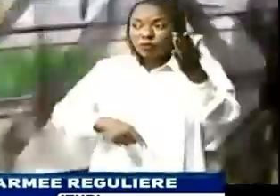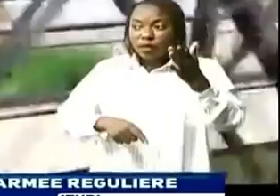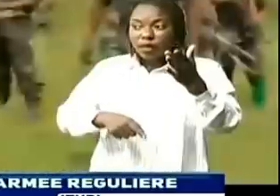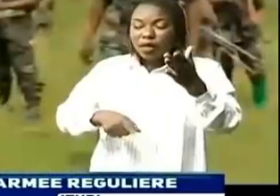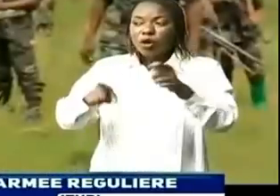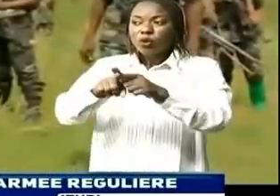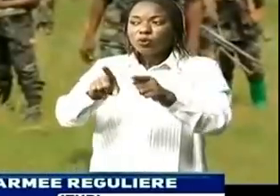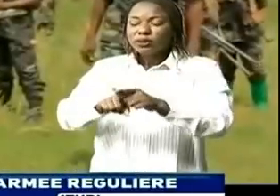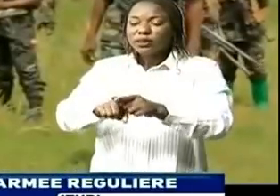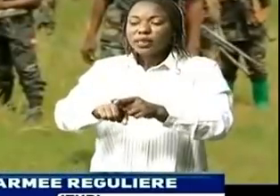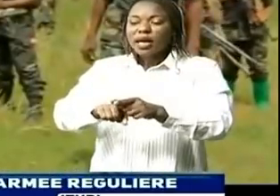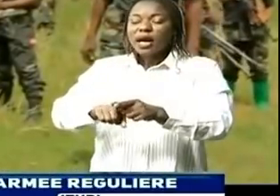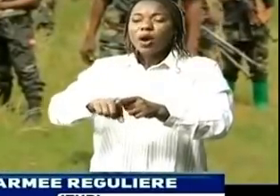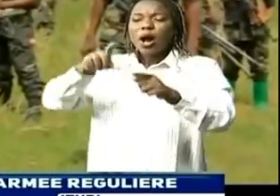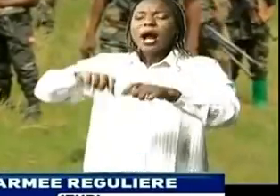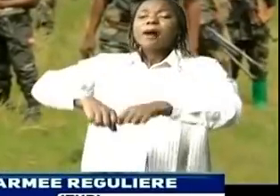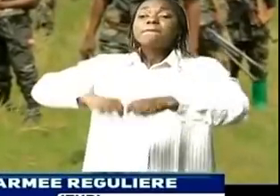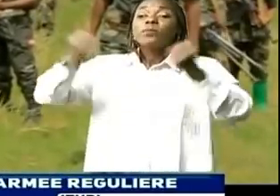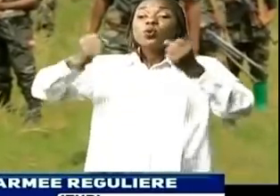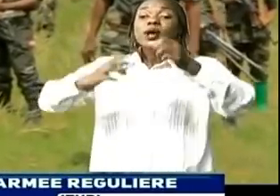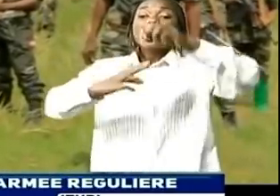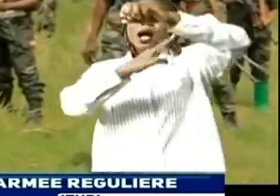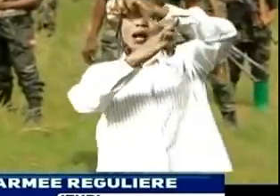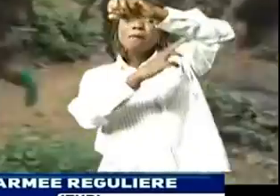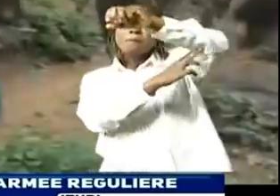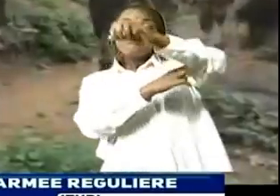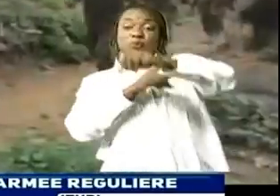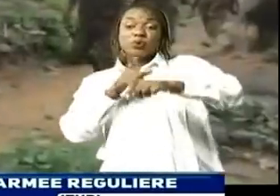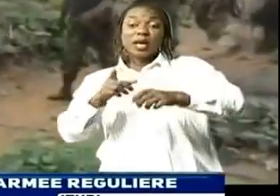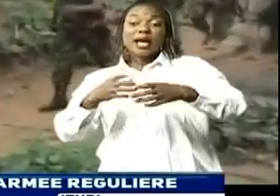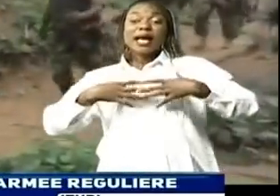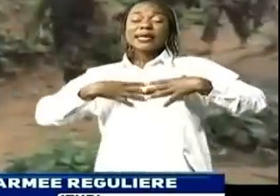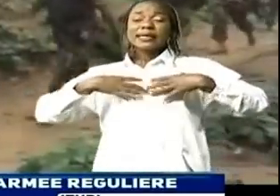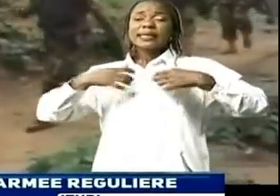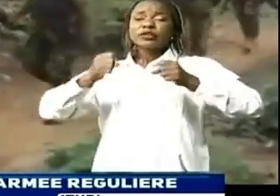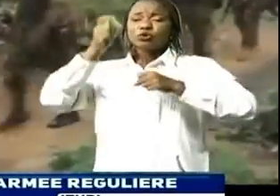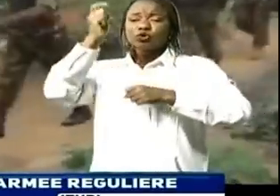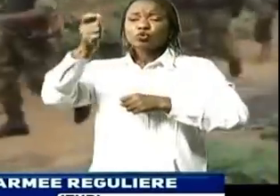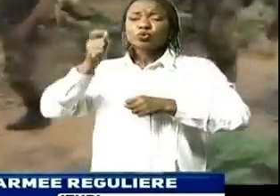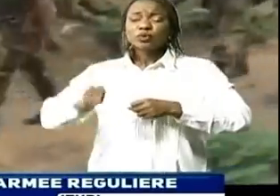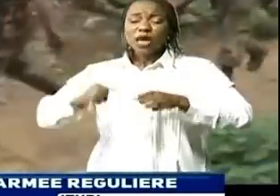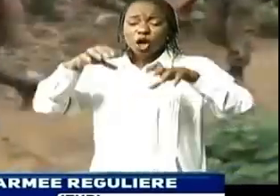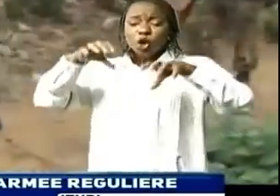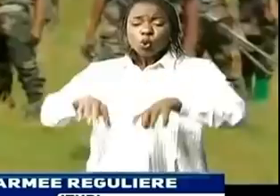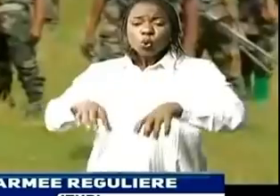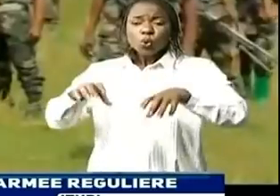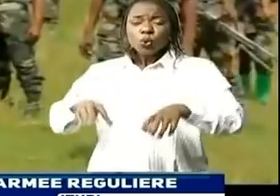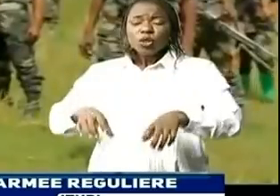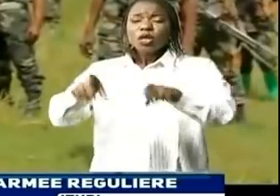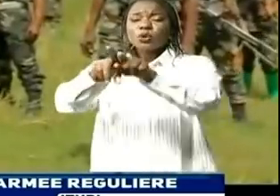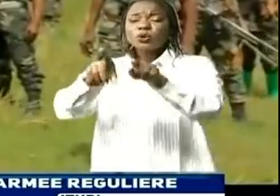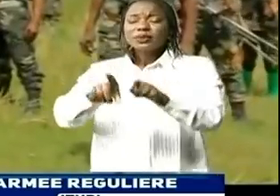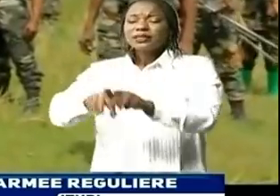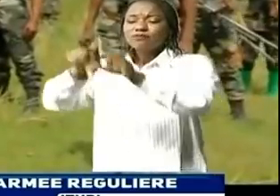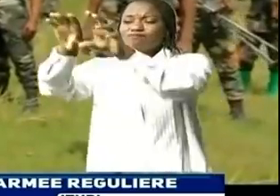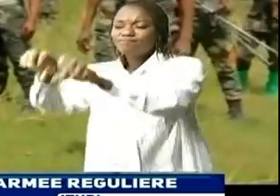ces ponts, ces passages obligés. Grâce au professionnalisme de l'armée régulière de la RDC, nous avons déminé cette